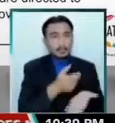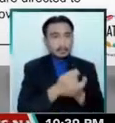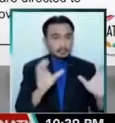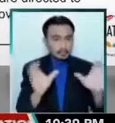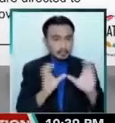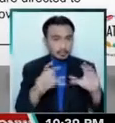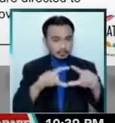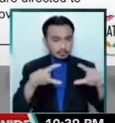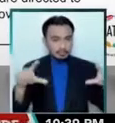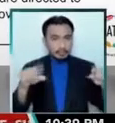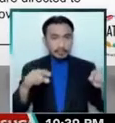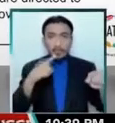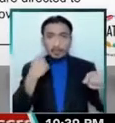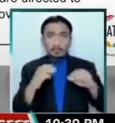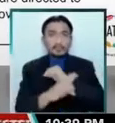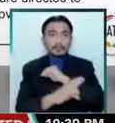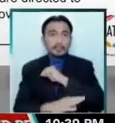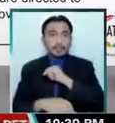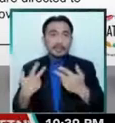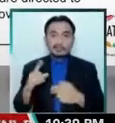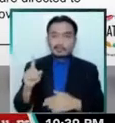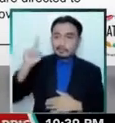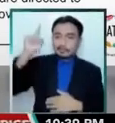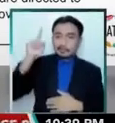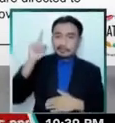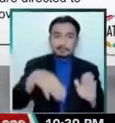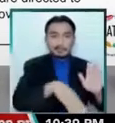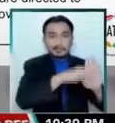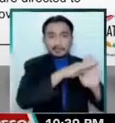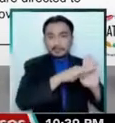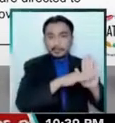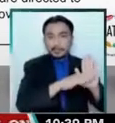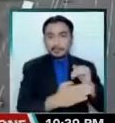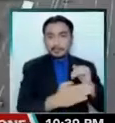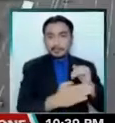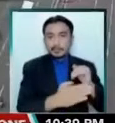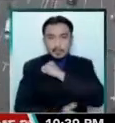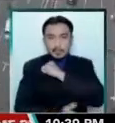ng buong Pilipinas. Wala naman tayong natanggap, pero may sinabi silang may nabawi.